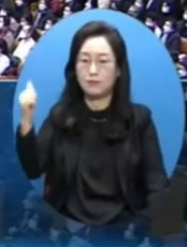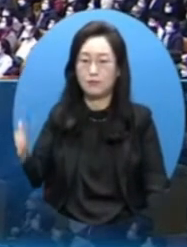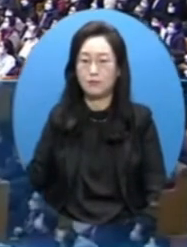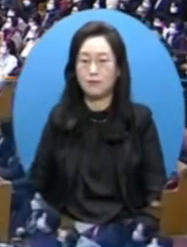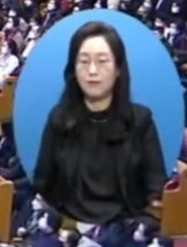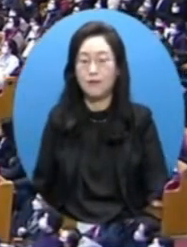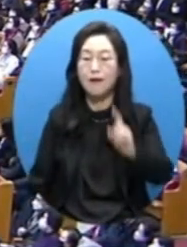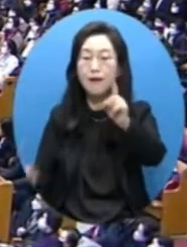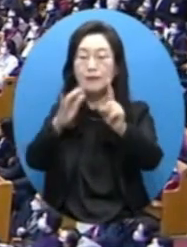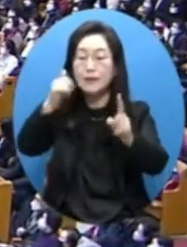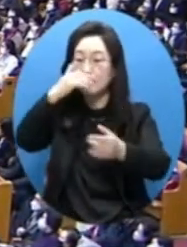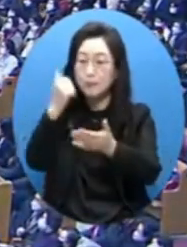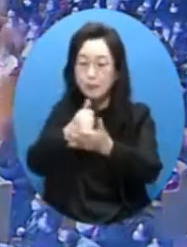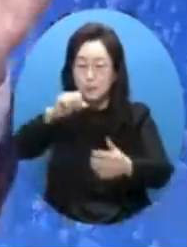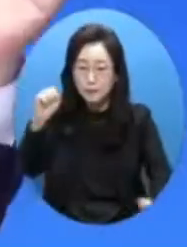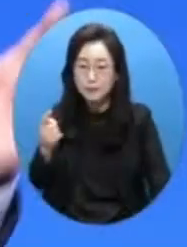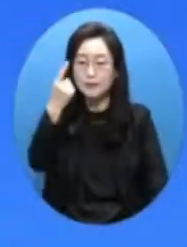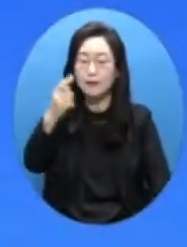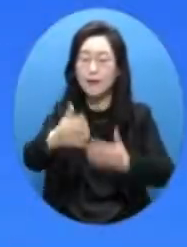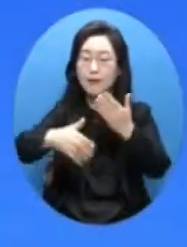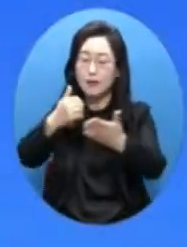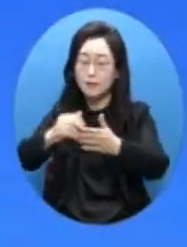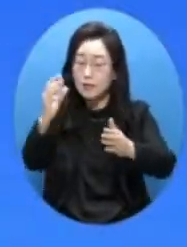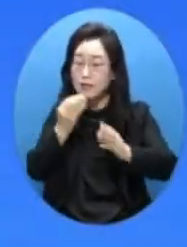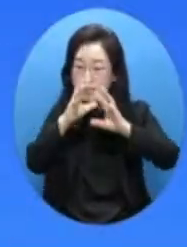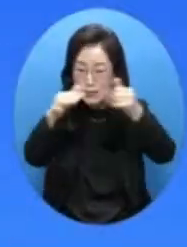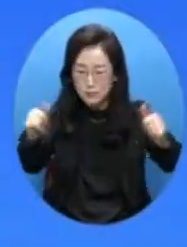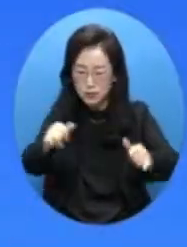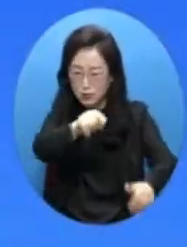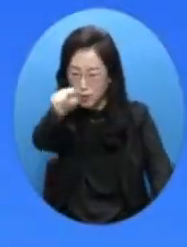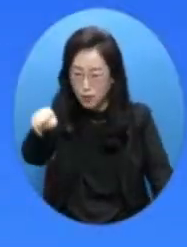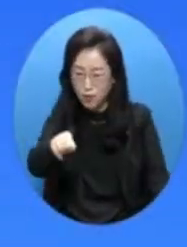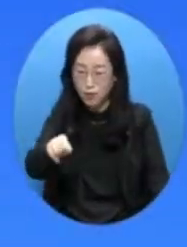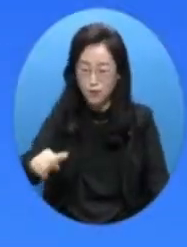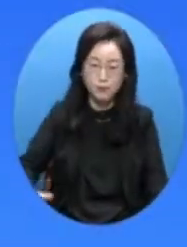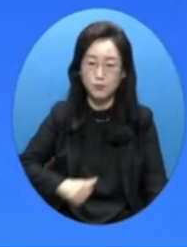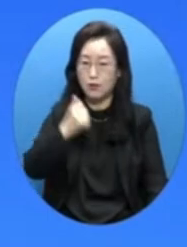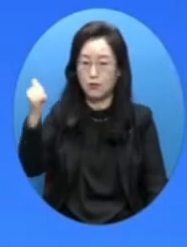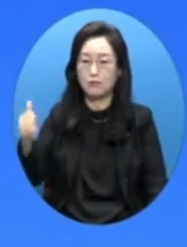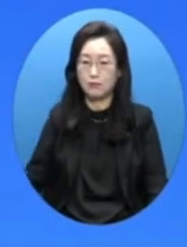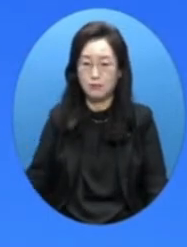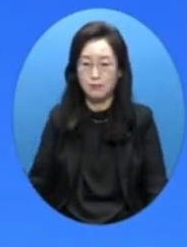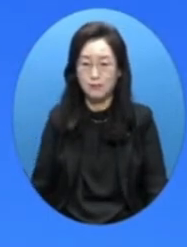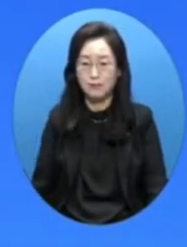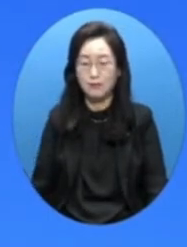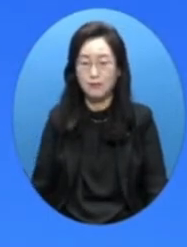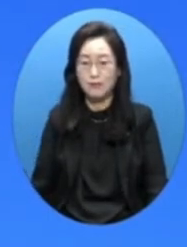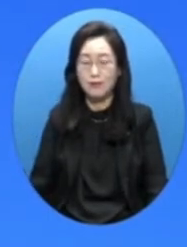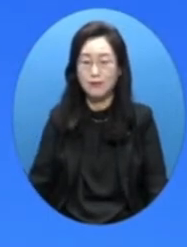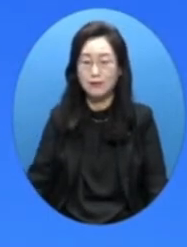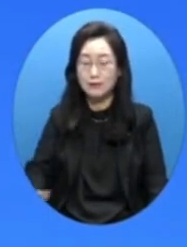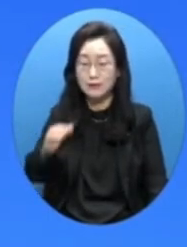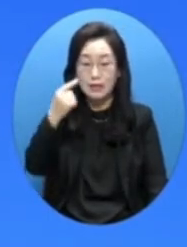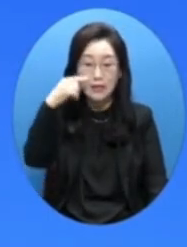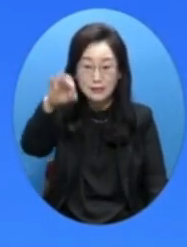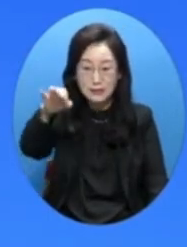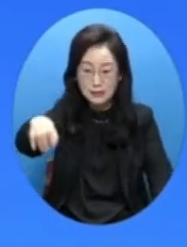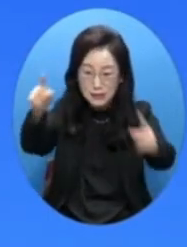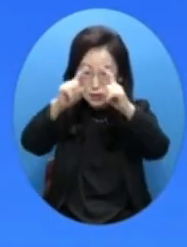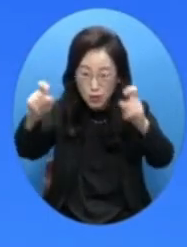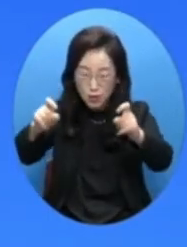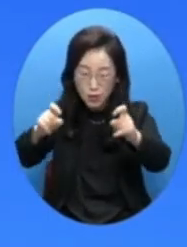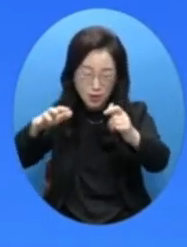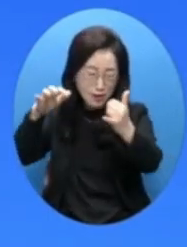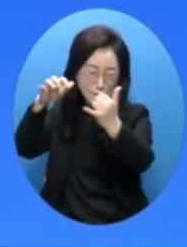한 사람의 범죄로 인해서 하나님께서 온 이스라엘 백성에서 진노하셨습니다 그래서 아이성 저한테 창피하게 된 것입니다